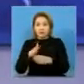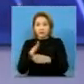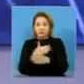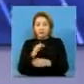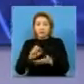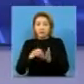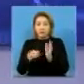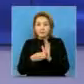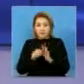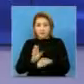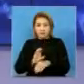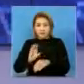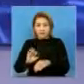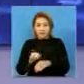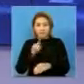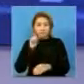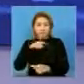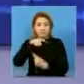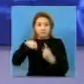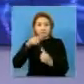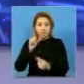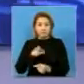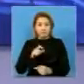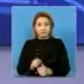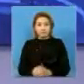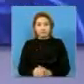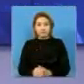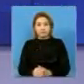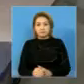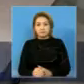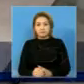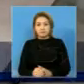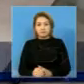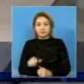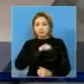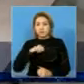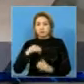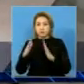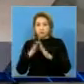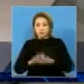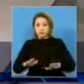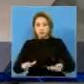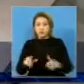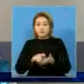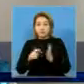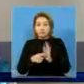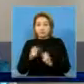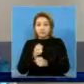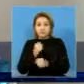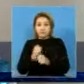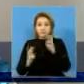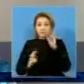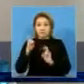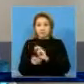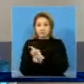фабрикат өнімдерімен қамтып отырған жас кәсіпкер туралы айтпақпыз. Өз үйінің балалар бөлмесін тағам жасайтын цехқа